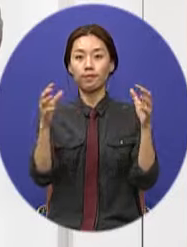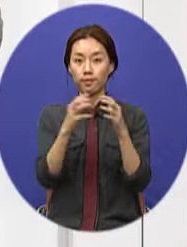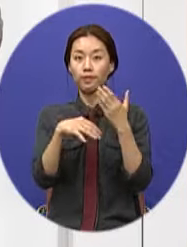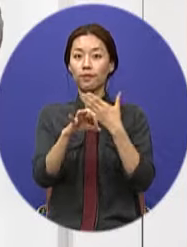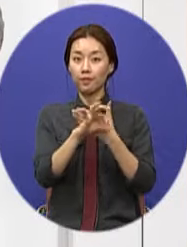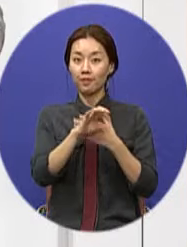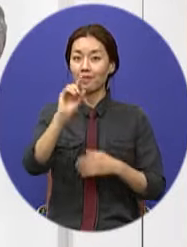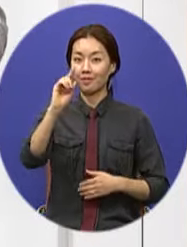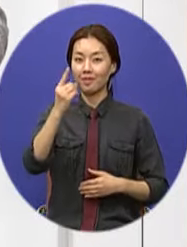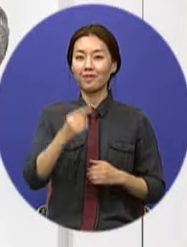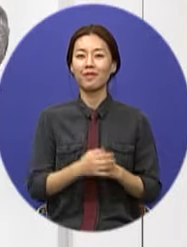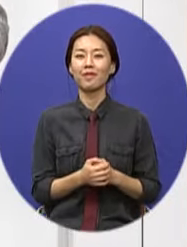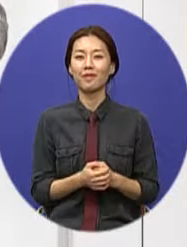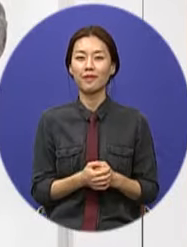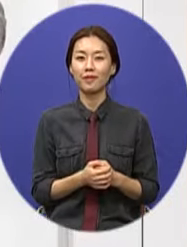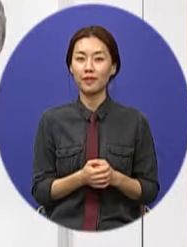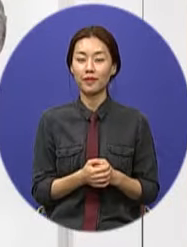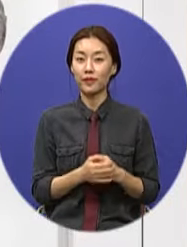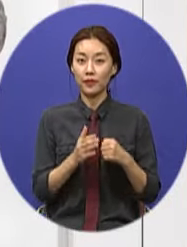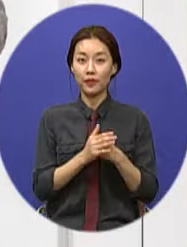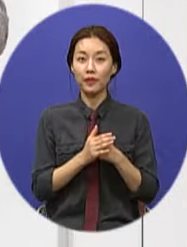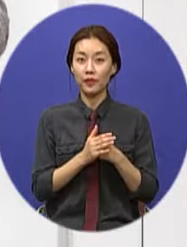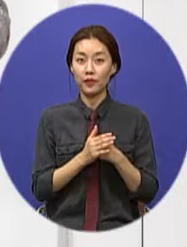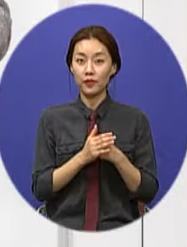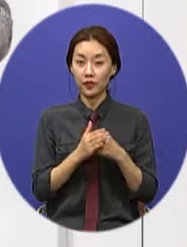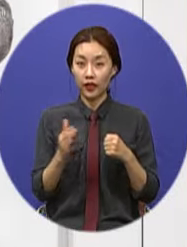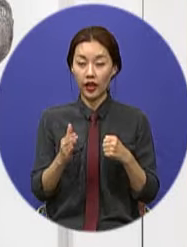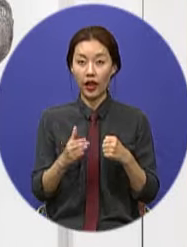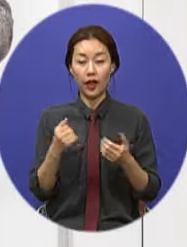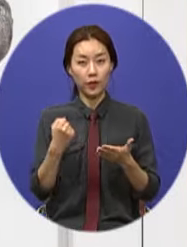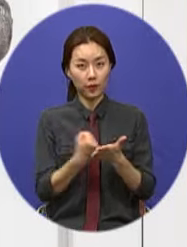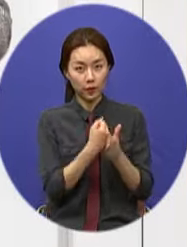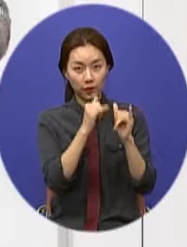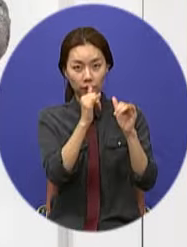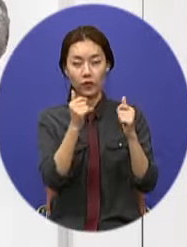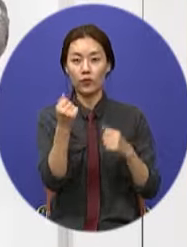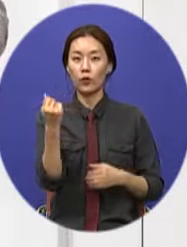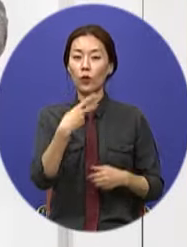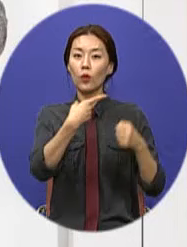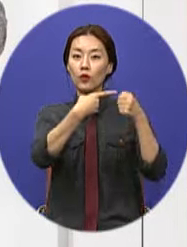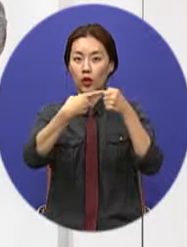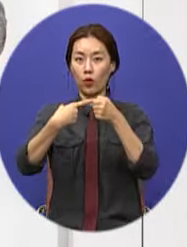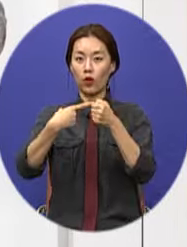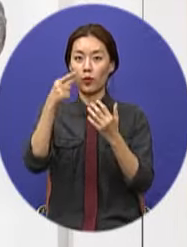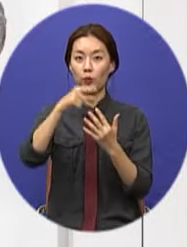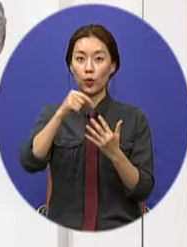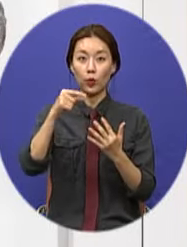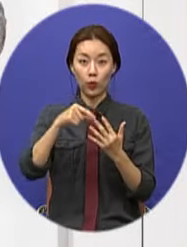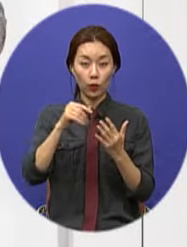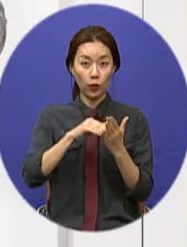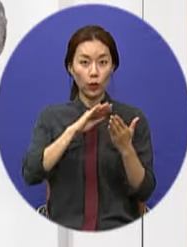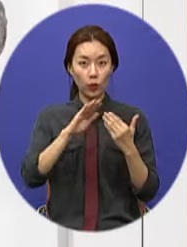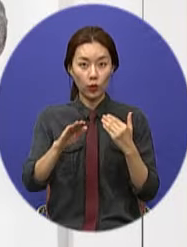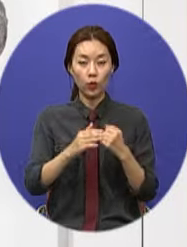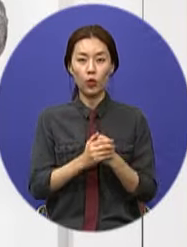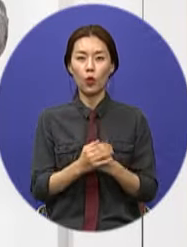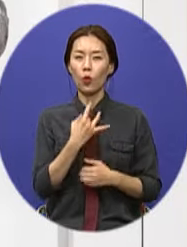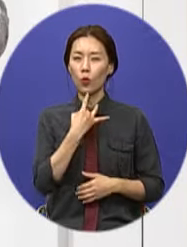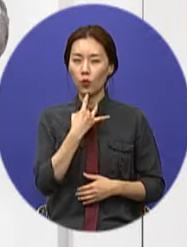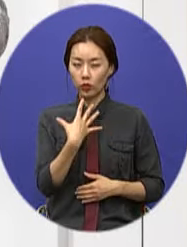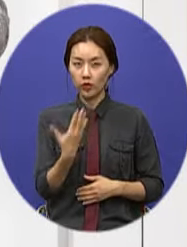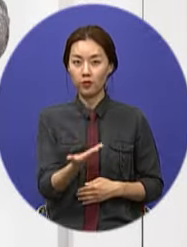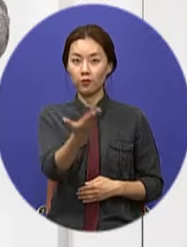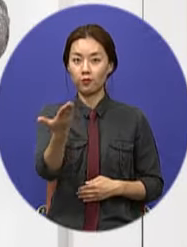30%를 합산을 해서 그 아차상과 장원을 뽑고요. 네. 그리고 오직